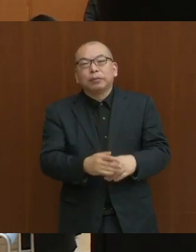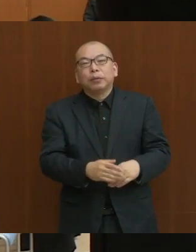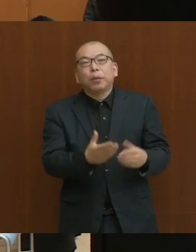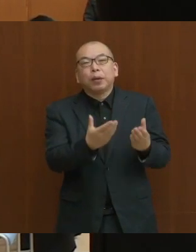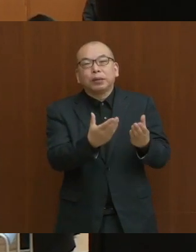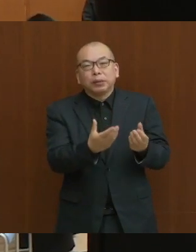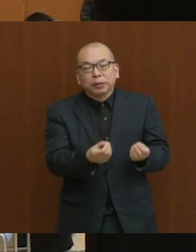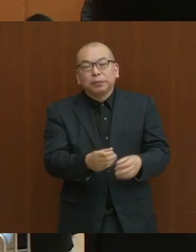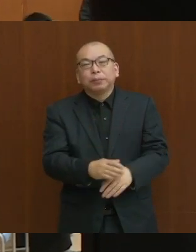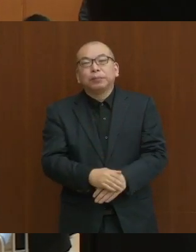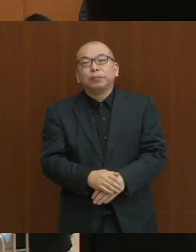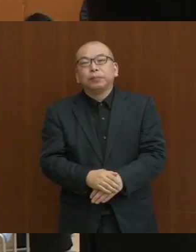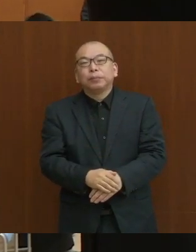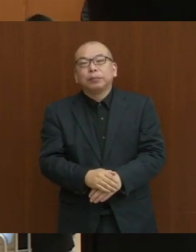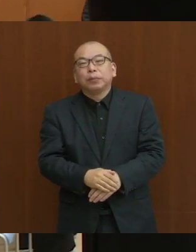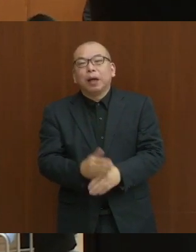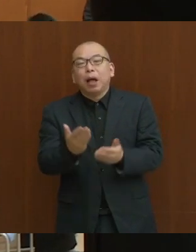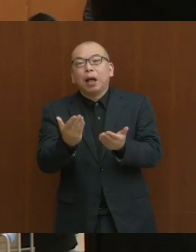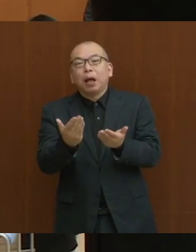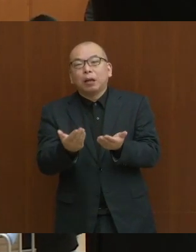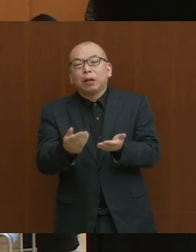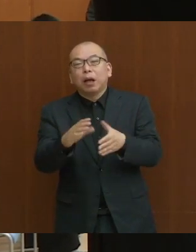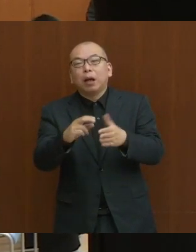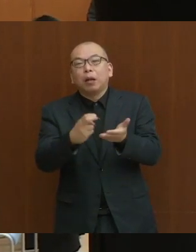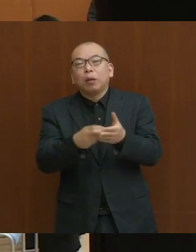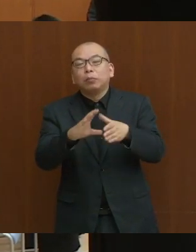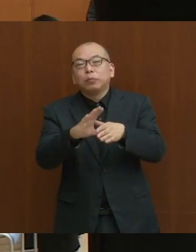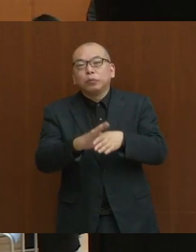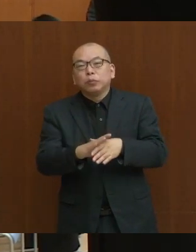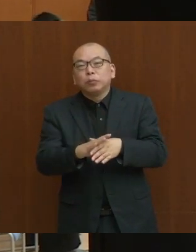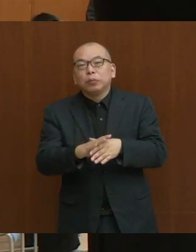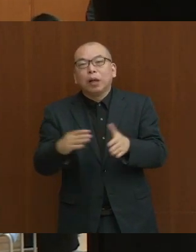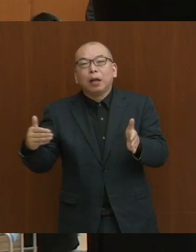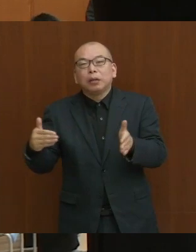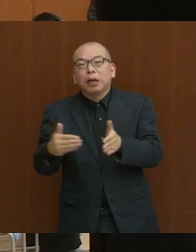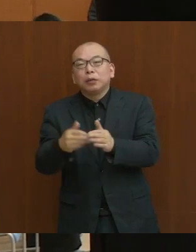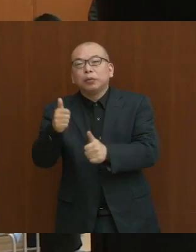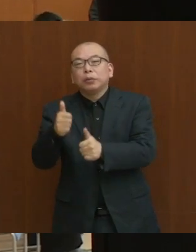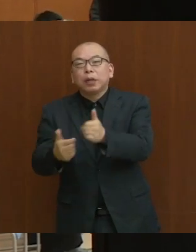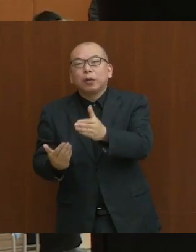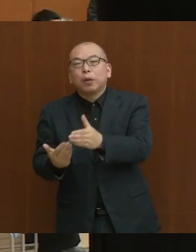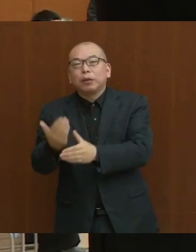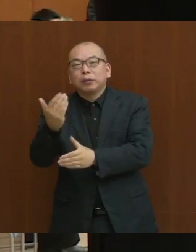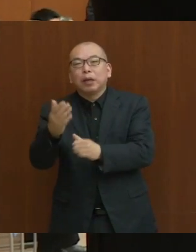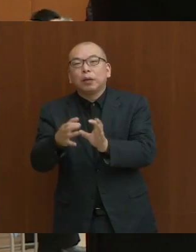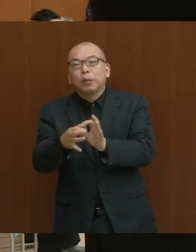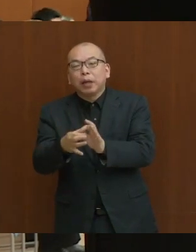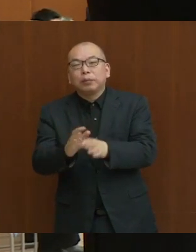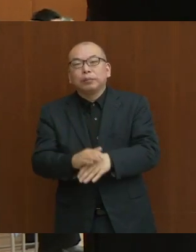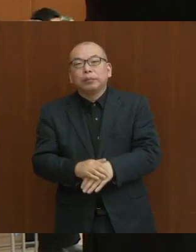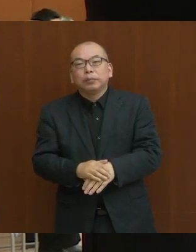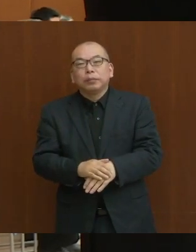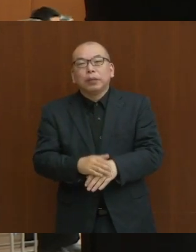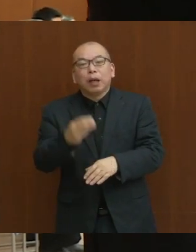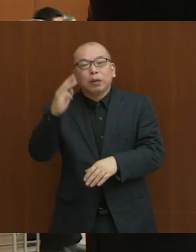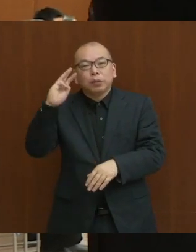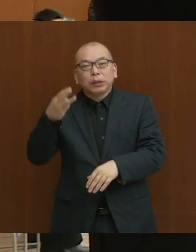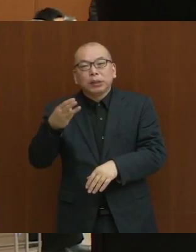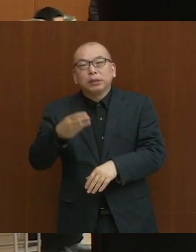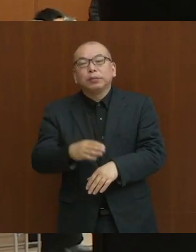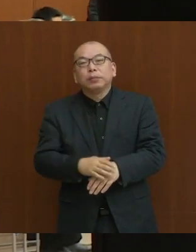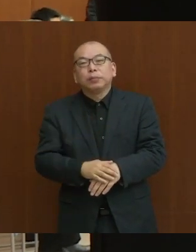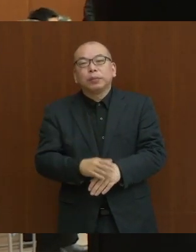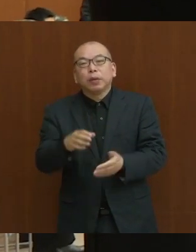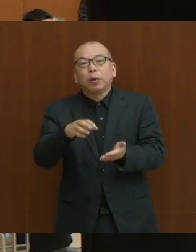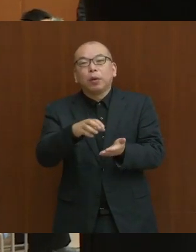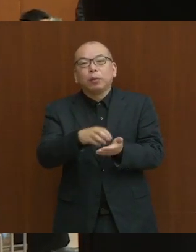習得し、学位論文の審査及び最終試験に合格したので修士工学